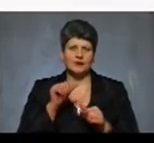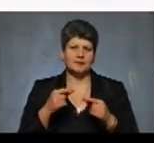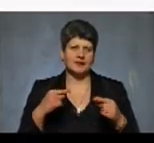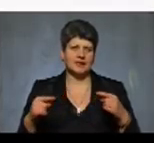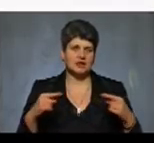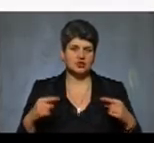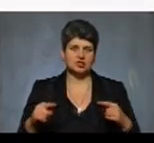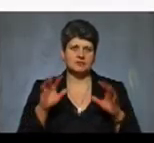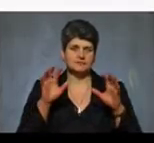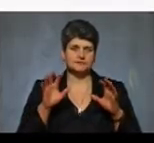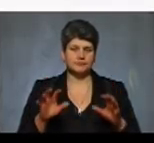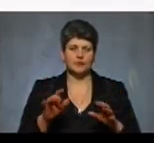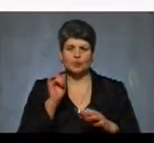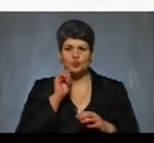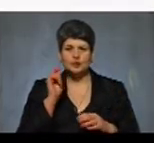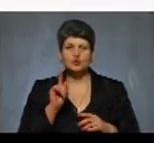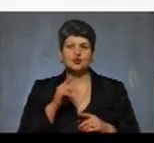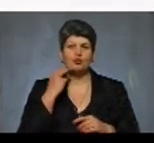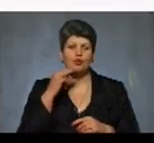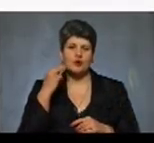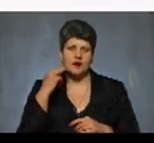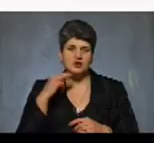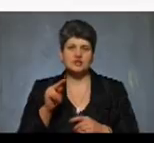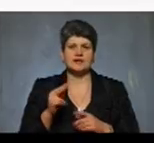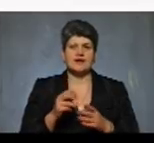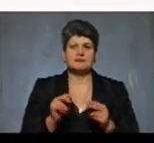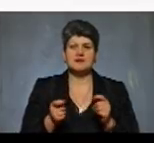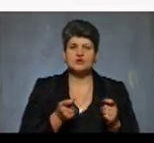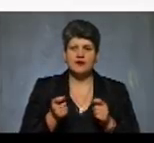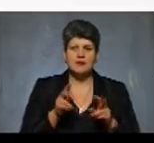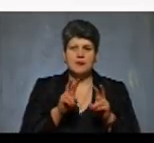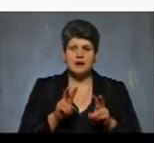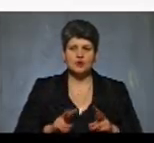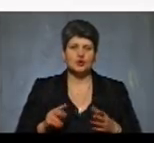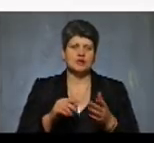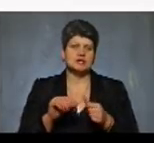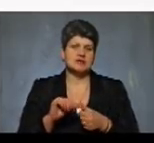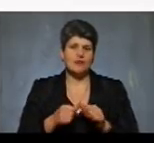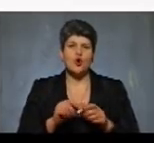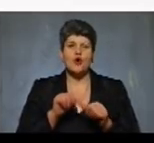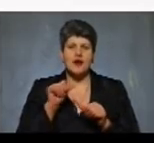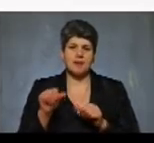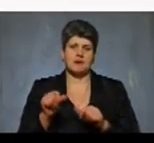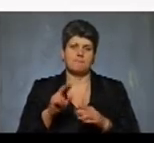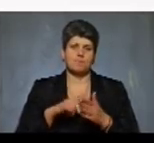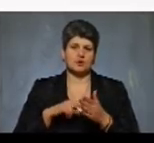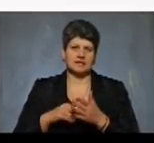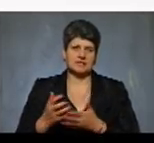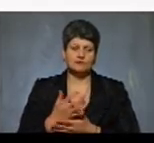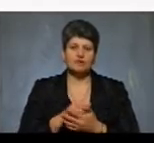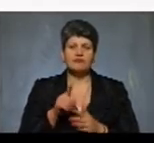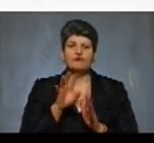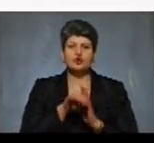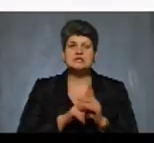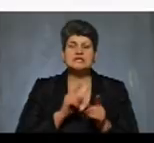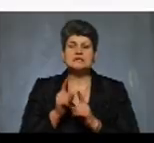законодавчих актів України щодо покращення адміністрування та перегляду ставок окремих податків і зборів. Він вносить